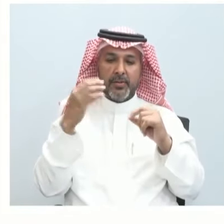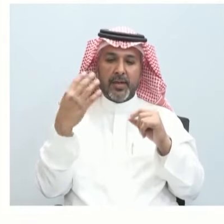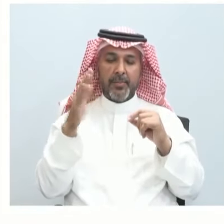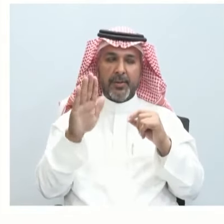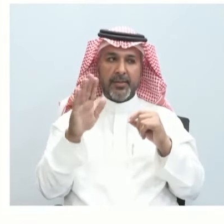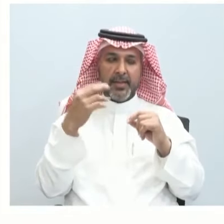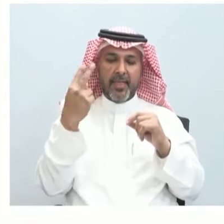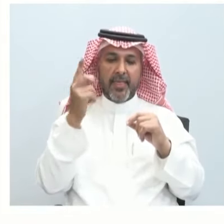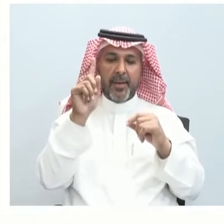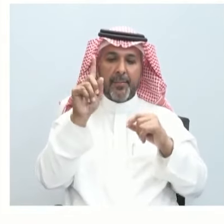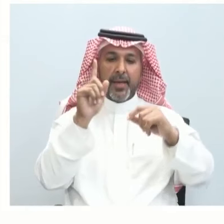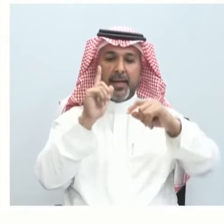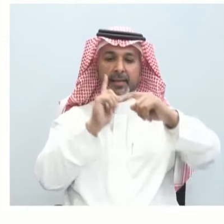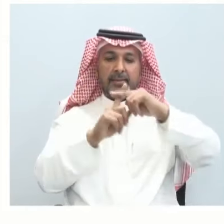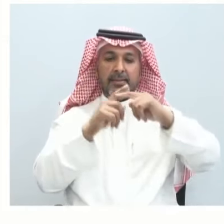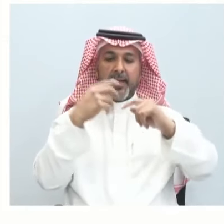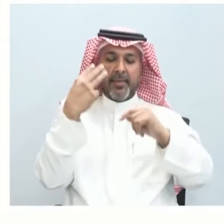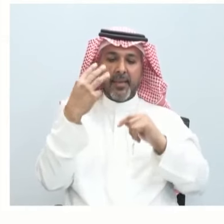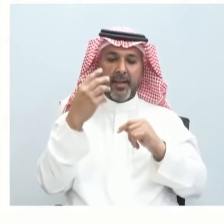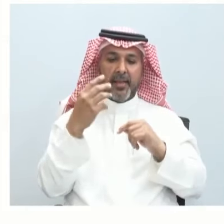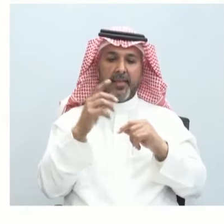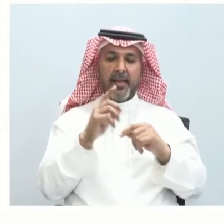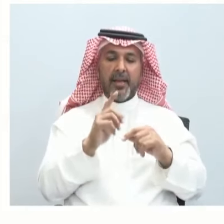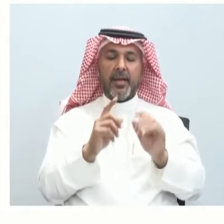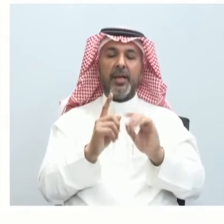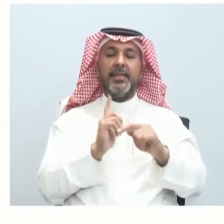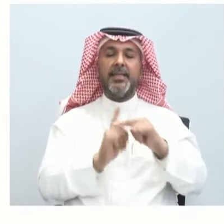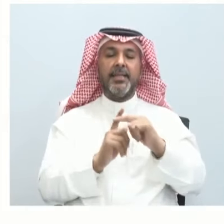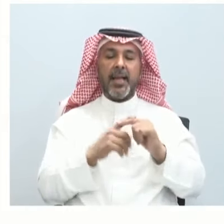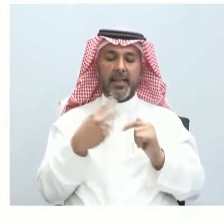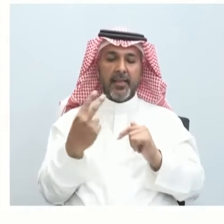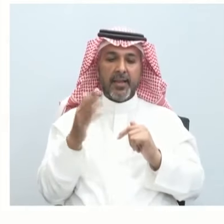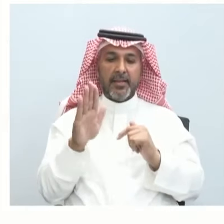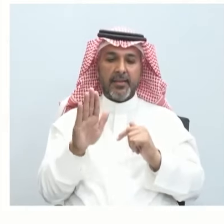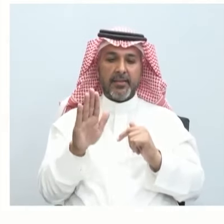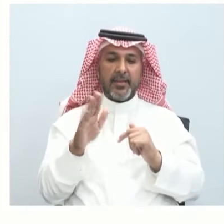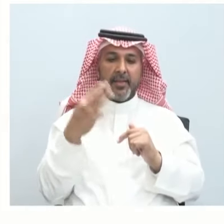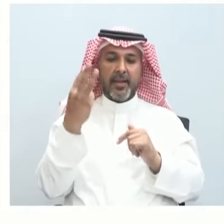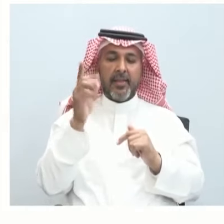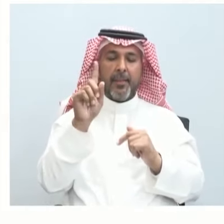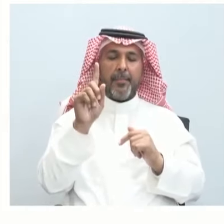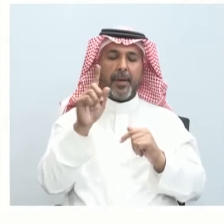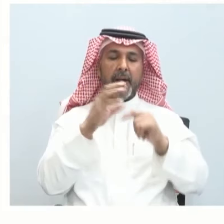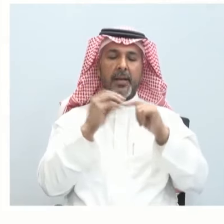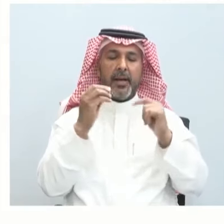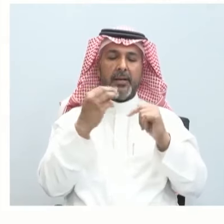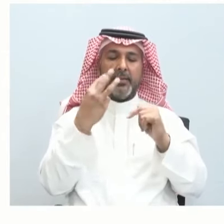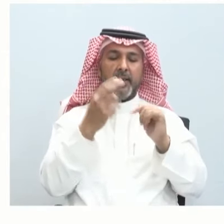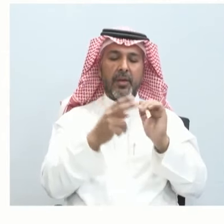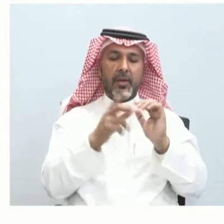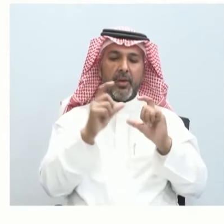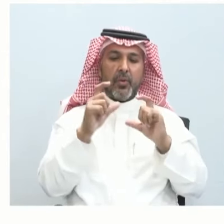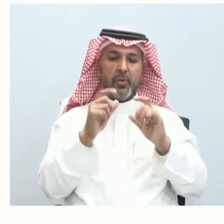مضروبه في اس ثلاثه بقى ناقص اثنين وتساوي الطرف الاخر نريد حساب قيمه نلاحظ ان قيمه